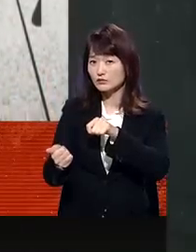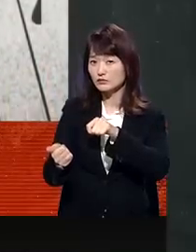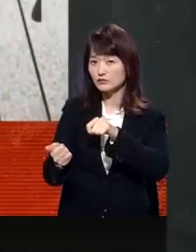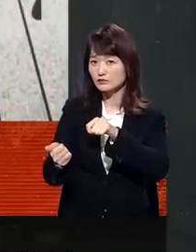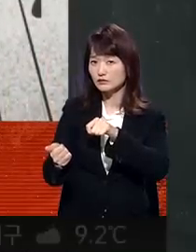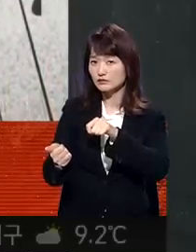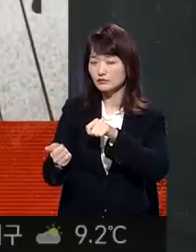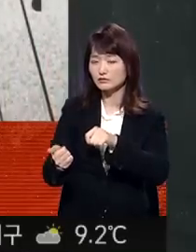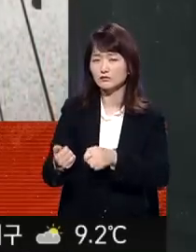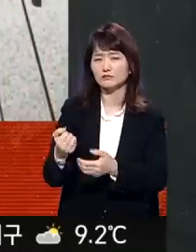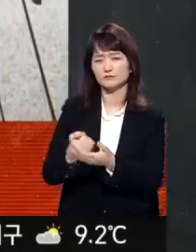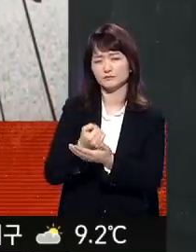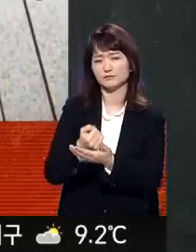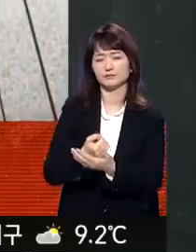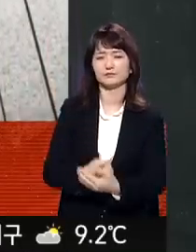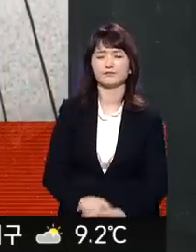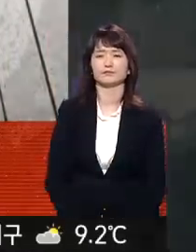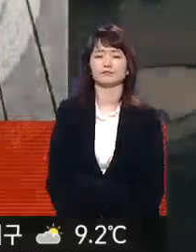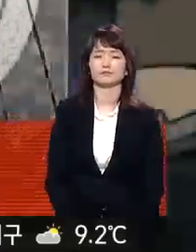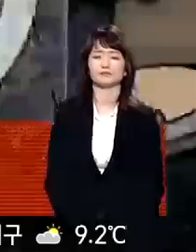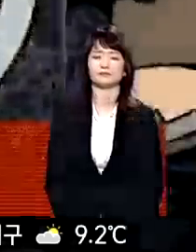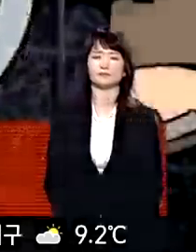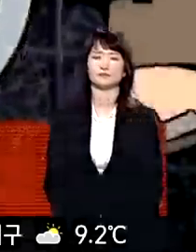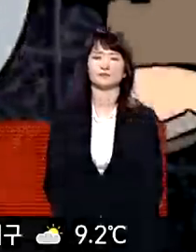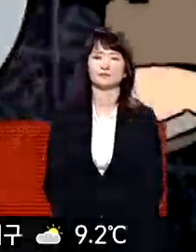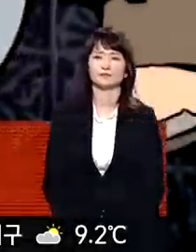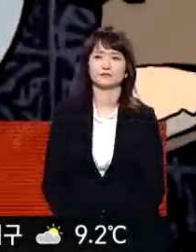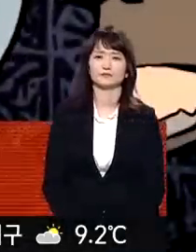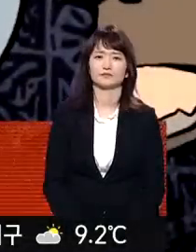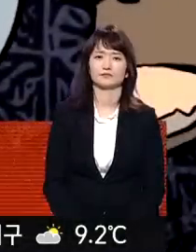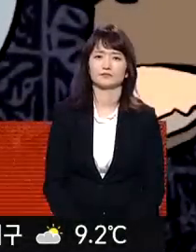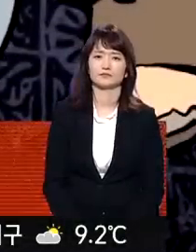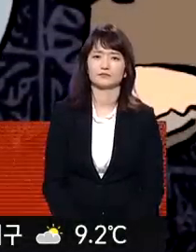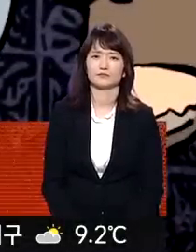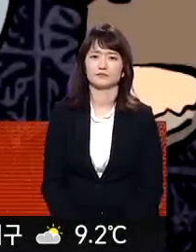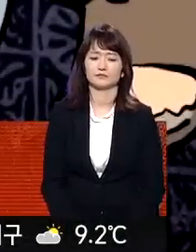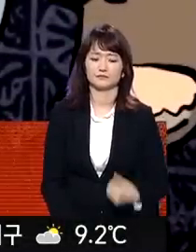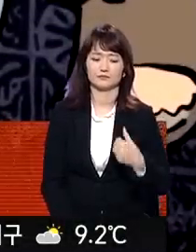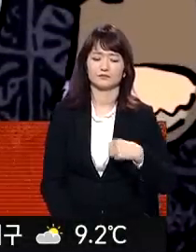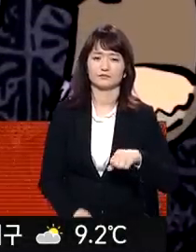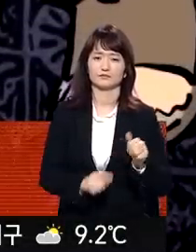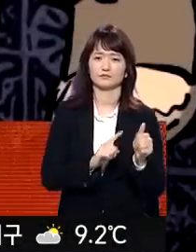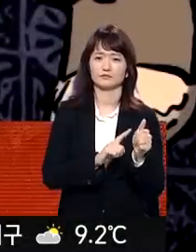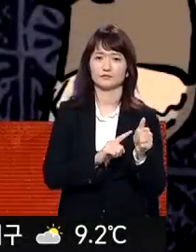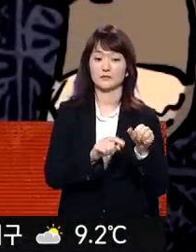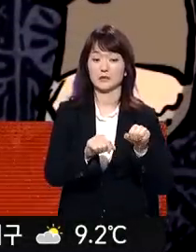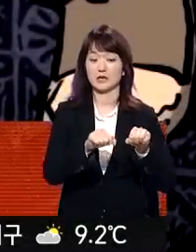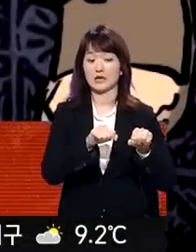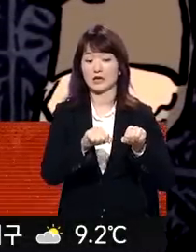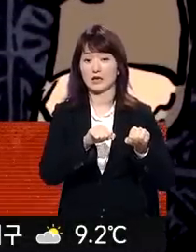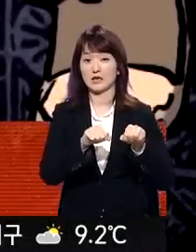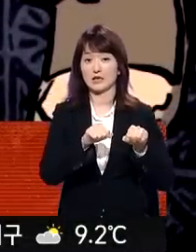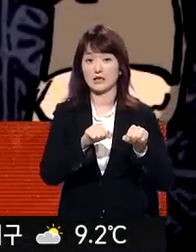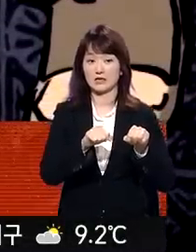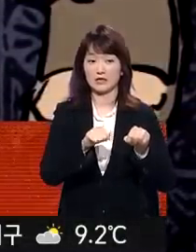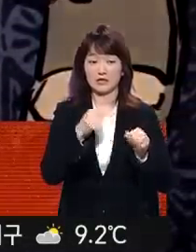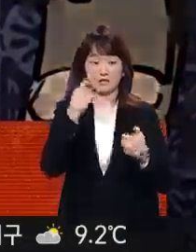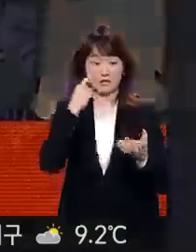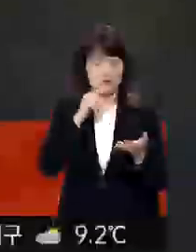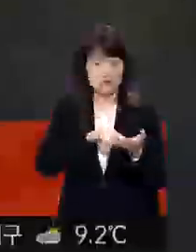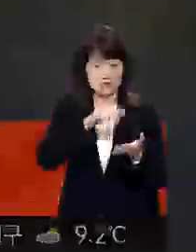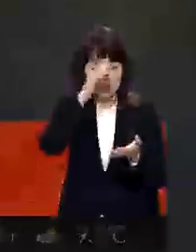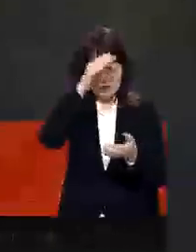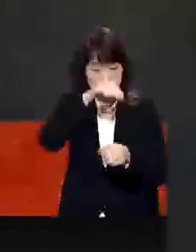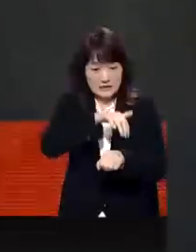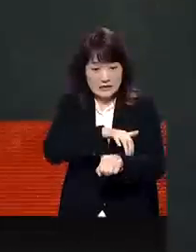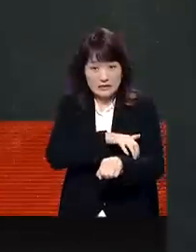없는 사건입니다. 자, 그런데 정말 이 저자의 어떤 행각들이 정말 소름 끼치는 것이